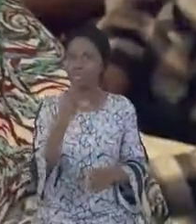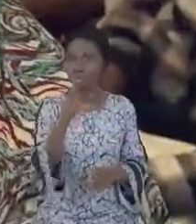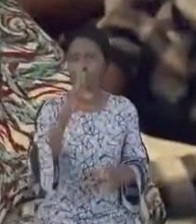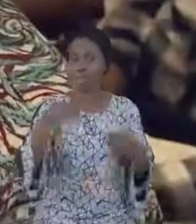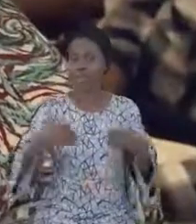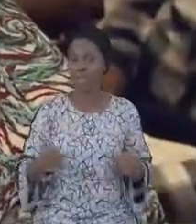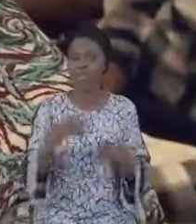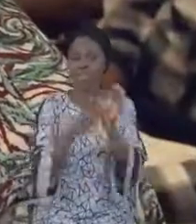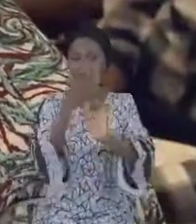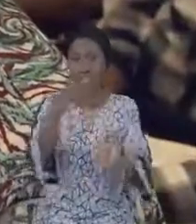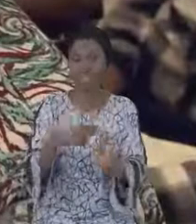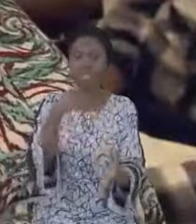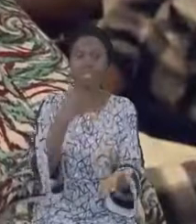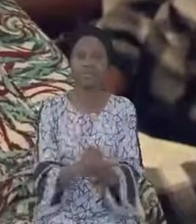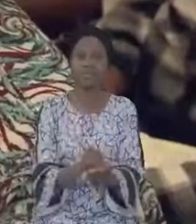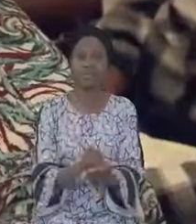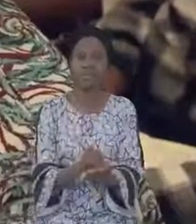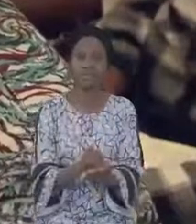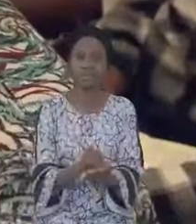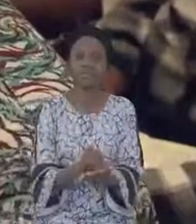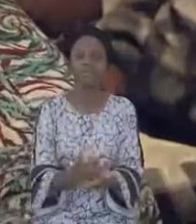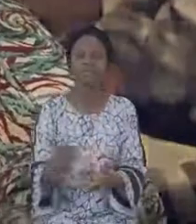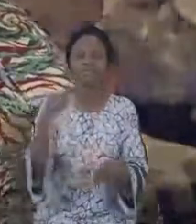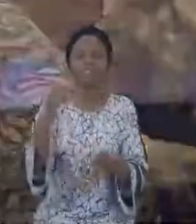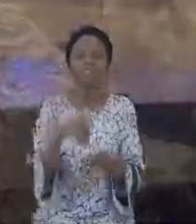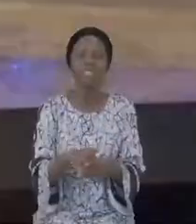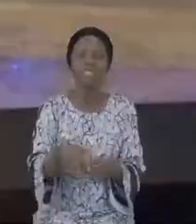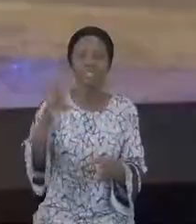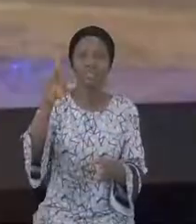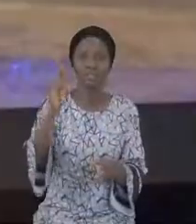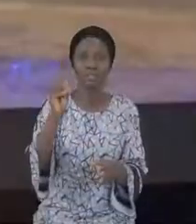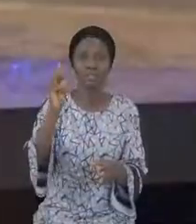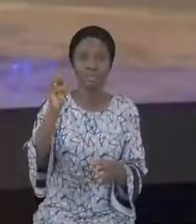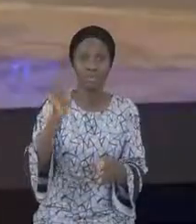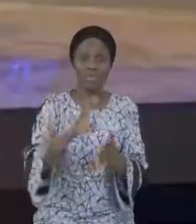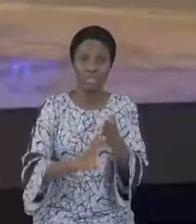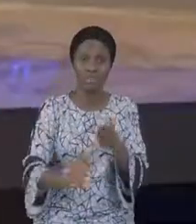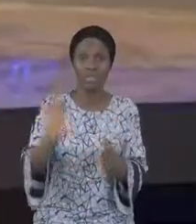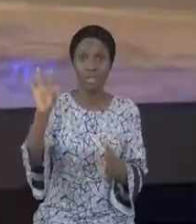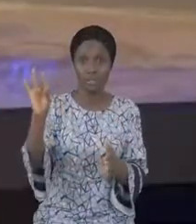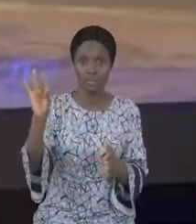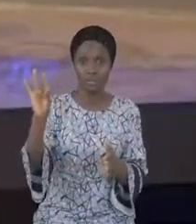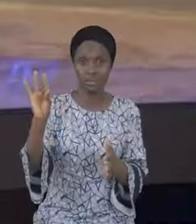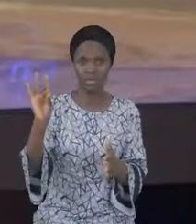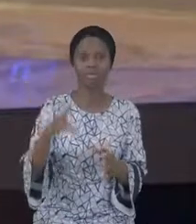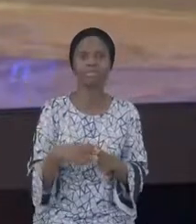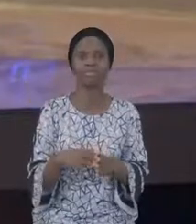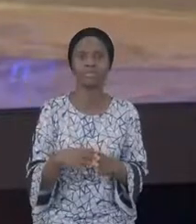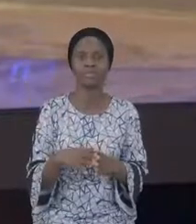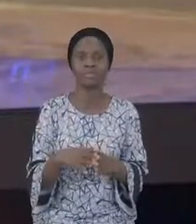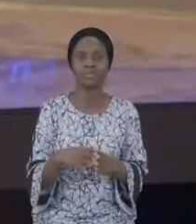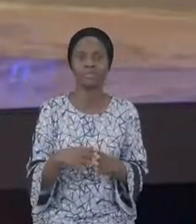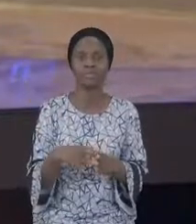de Jésus-Christ. Allons au Romains chapitre 8. la nature divine.